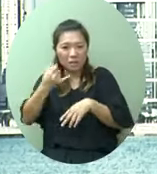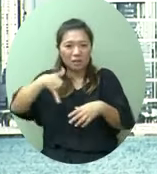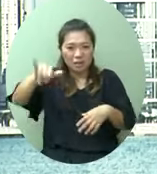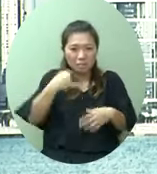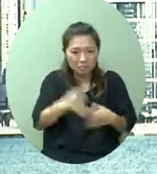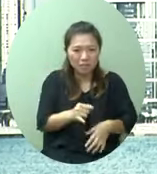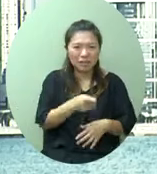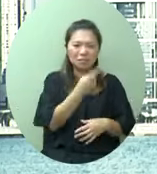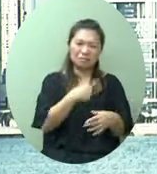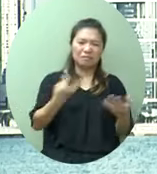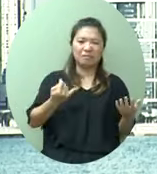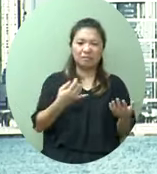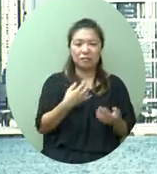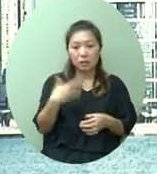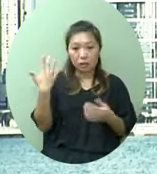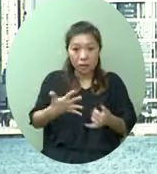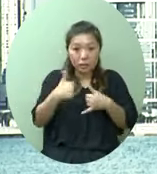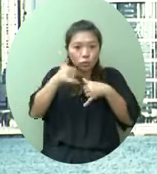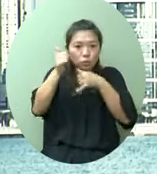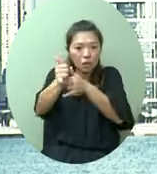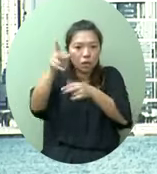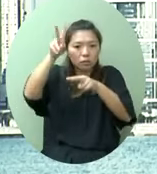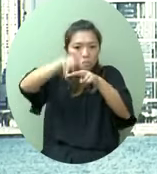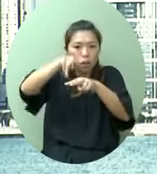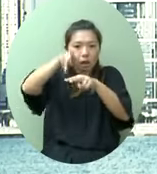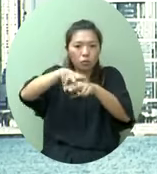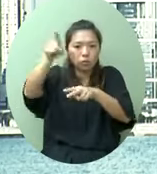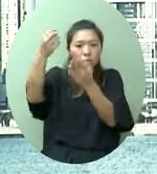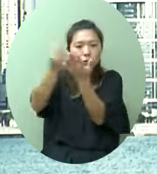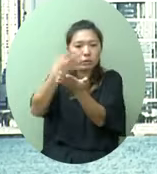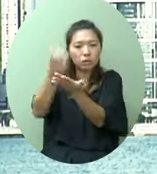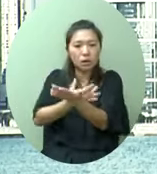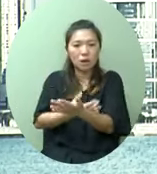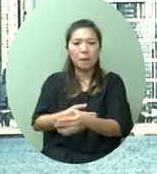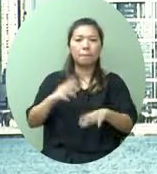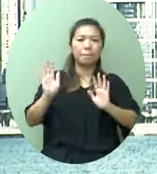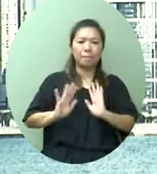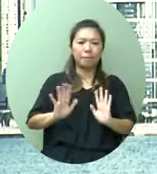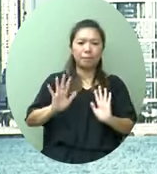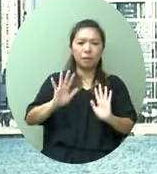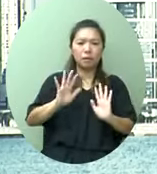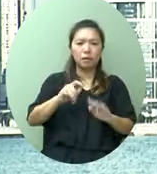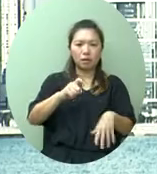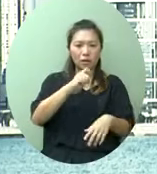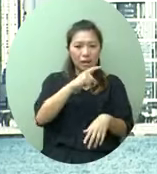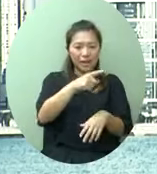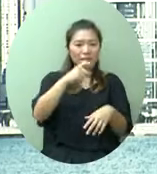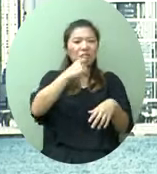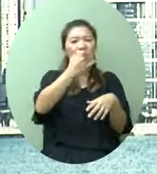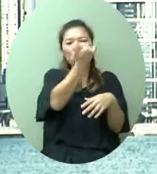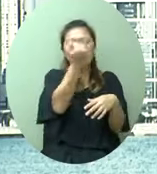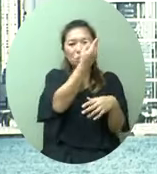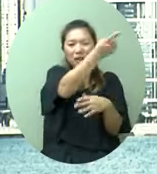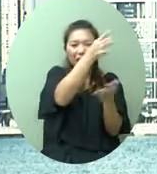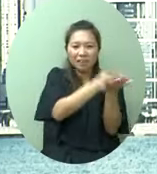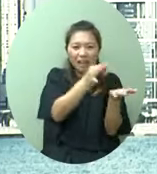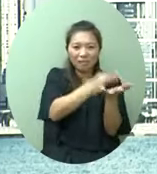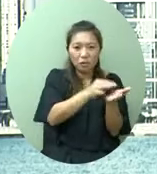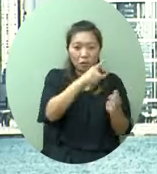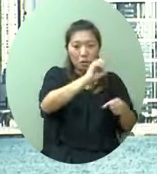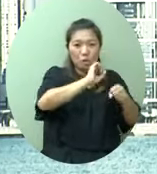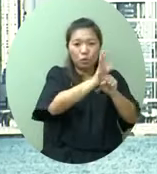關，我哋係要更加接近內地嗰套嘅政策嚇，而唔係即係好似有啲地方咁咧，我哋同病